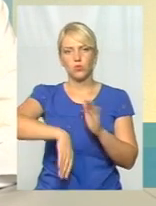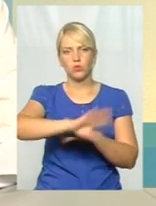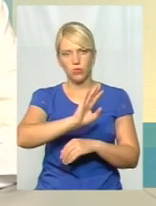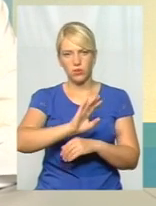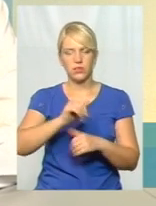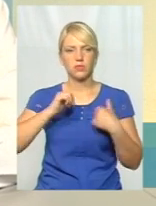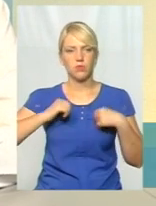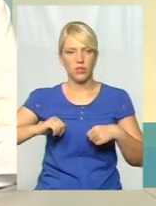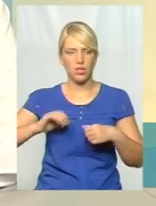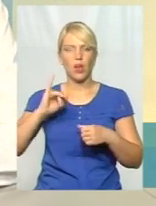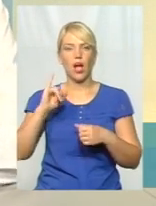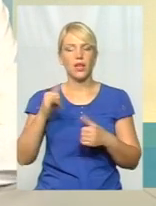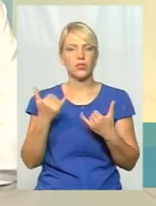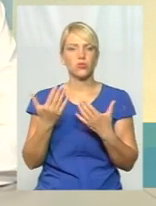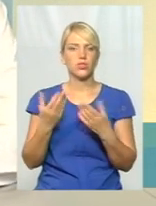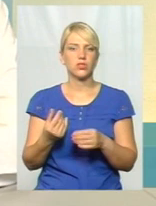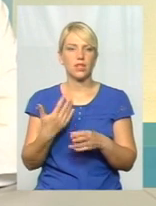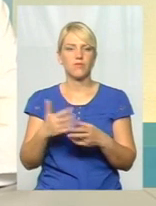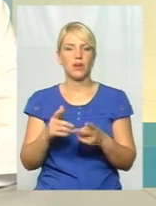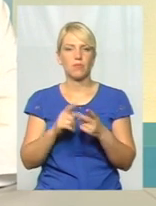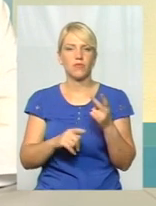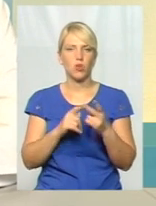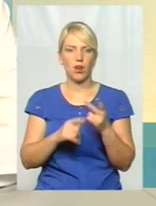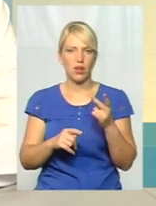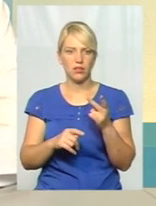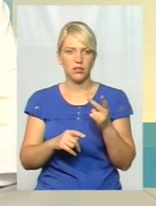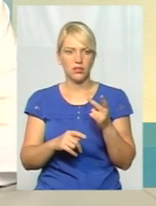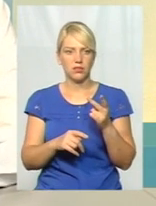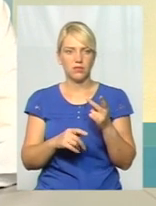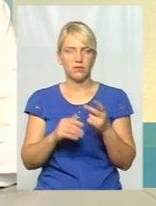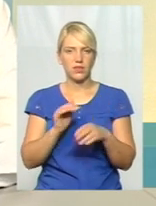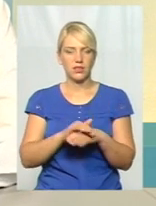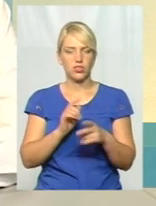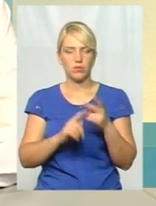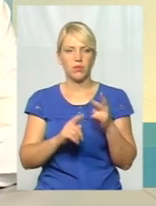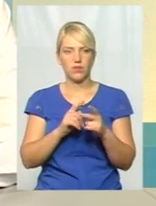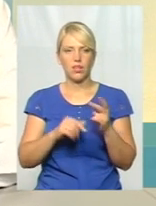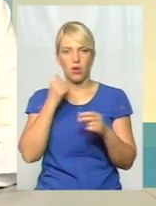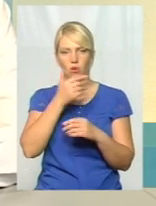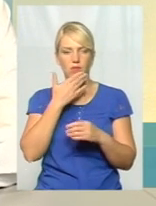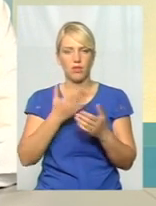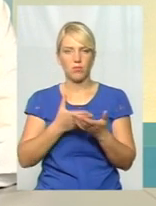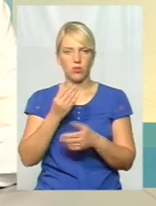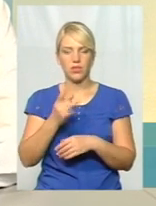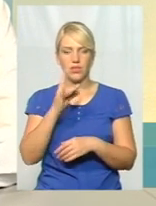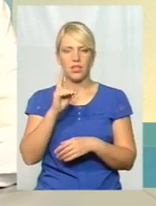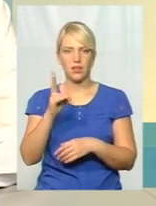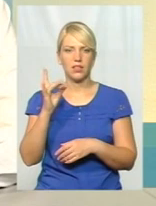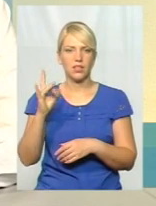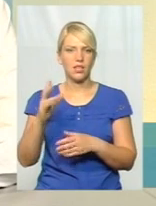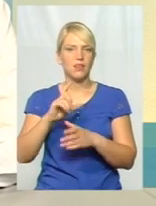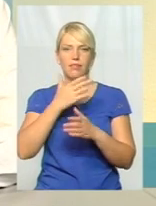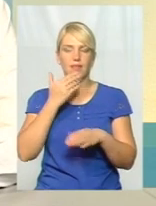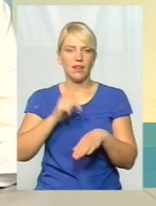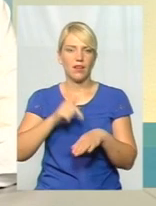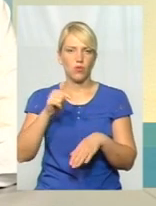інших речах. На сьогоднішній день вже півтора, ну, фактично півтора місяця ми колотимося, НКРЄ не реагує. Всі ці